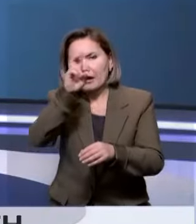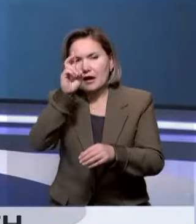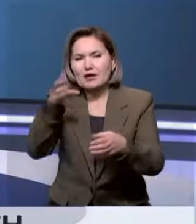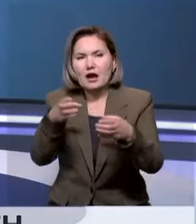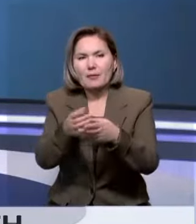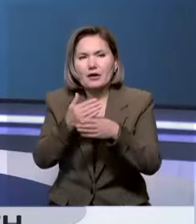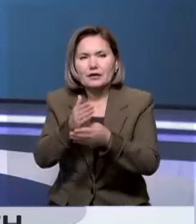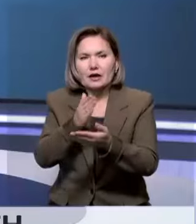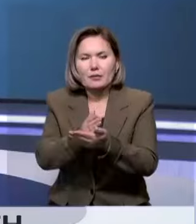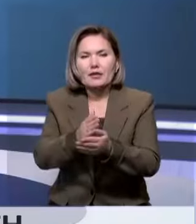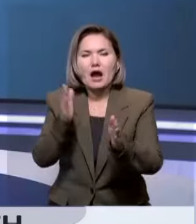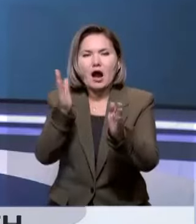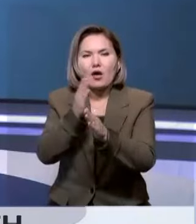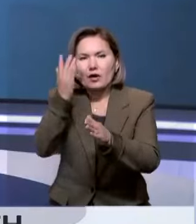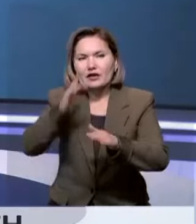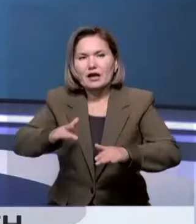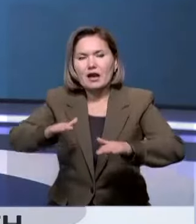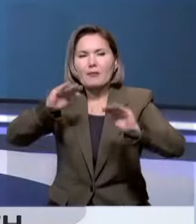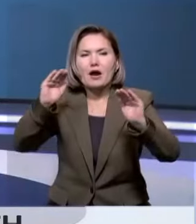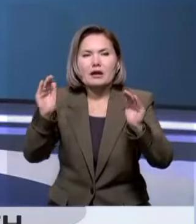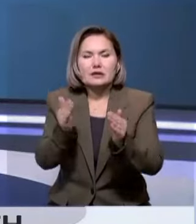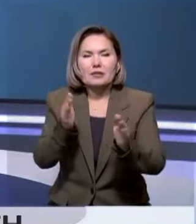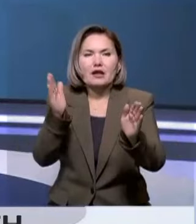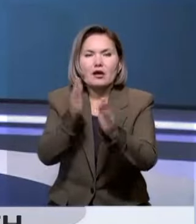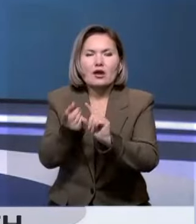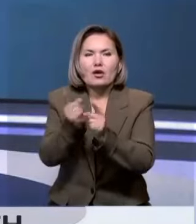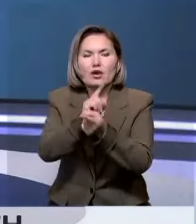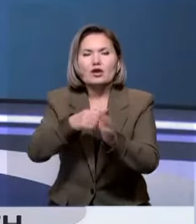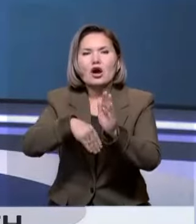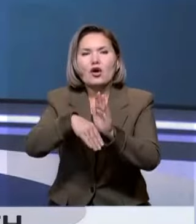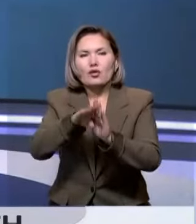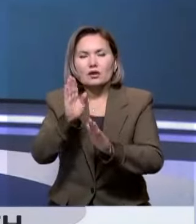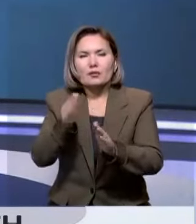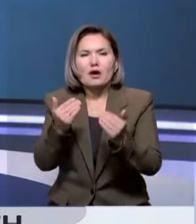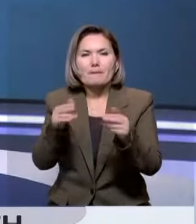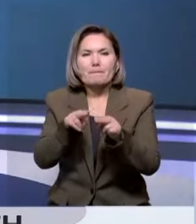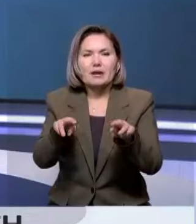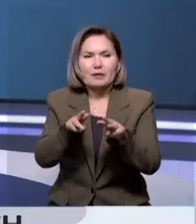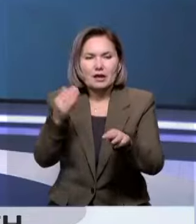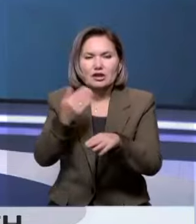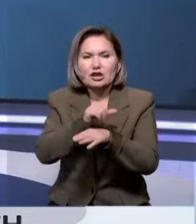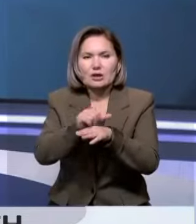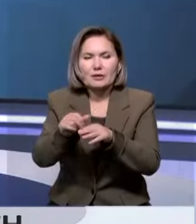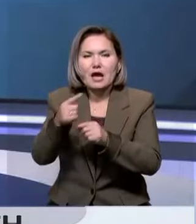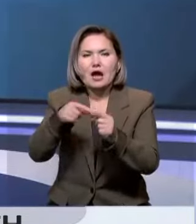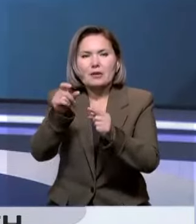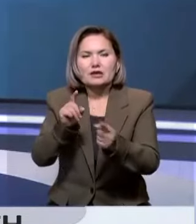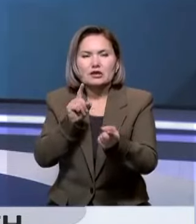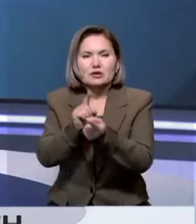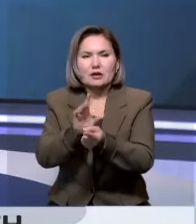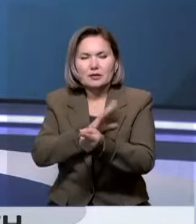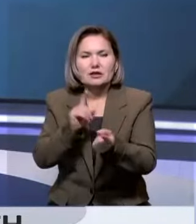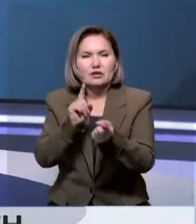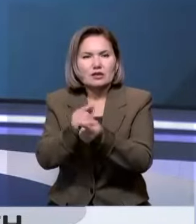компания ниетті. Осылайша ауаға тарайтын көмір қышқыл газы азайып, климатқа оң әсер бермек. Бүгін премьер-министр шетелдік инвесторлармен